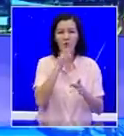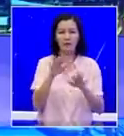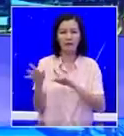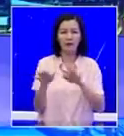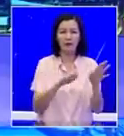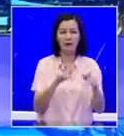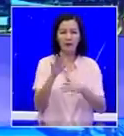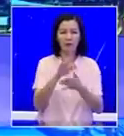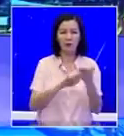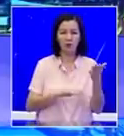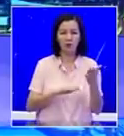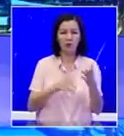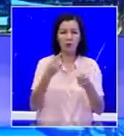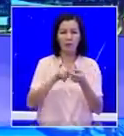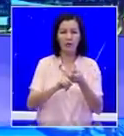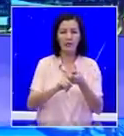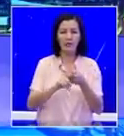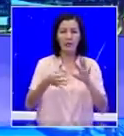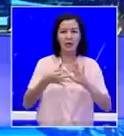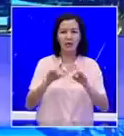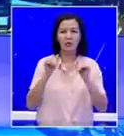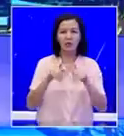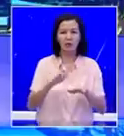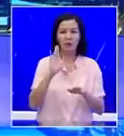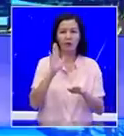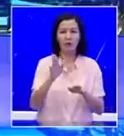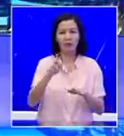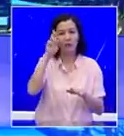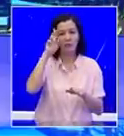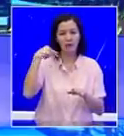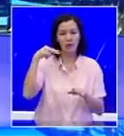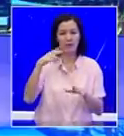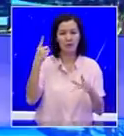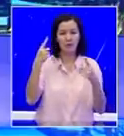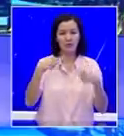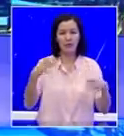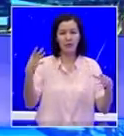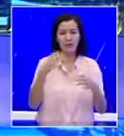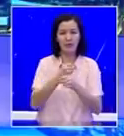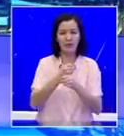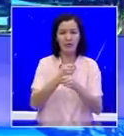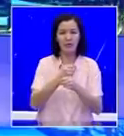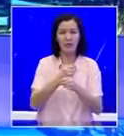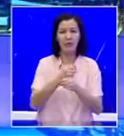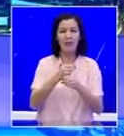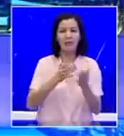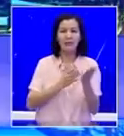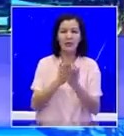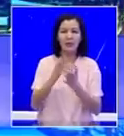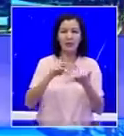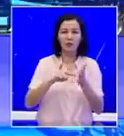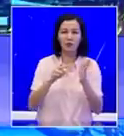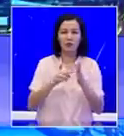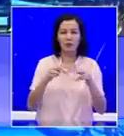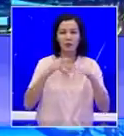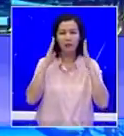шараларының ұзартылуына қатысты тиісті шешім қабылданатын болады. Мемлекет басшысы дағдарысқа қарсы менеджменттен бөлек стратегиялық